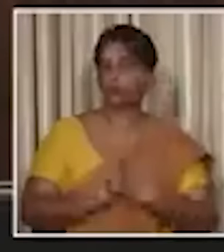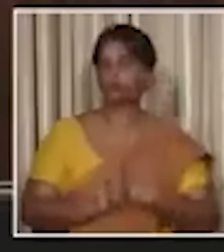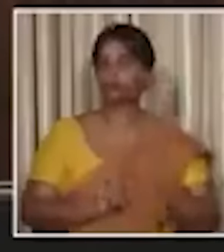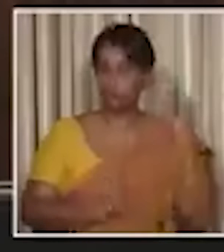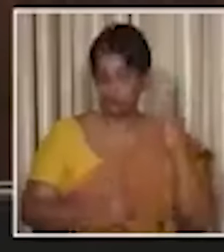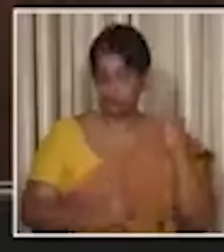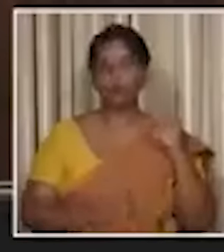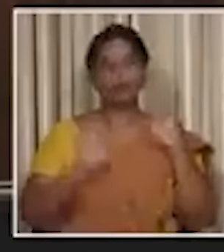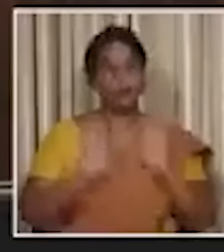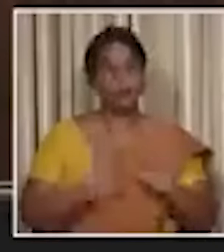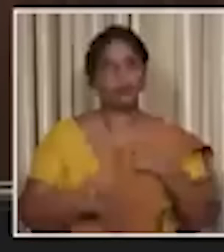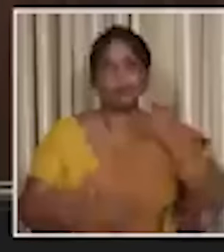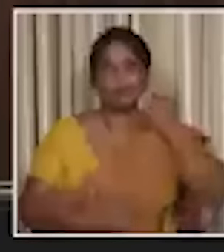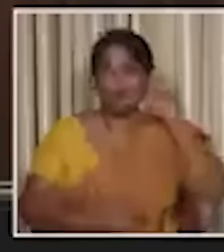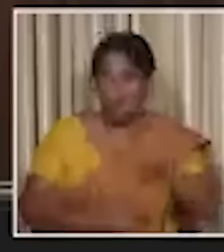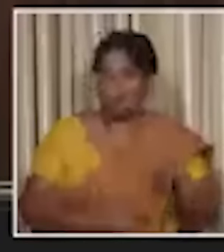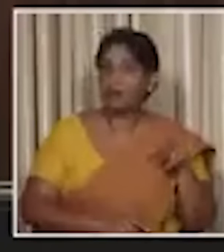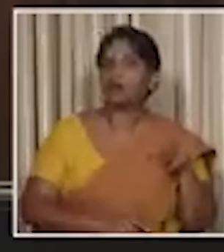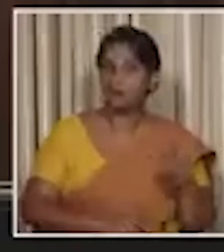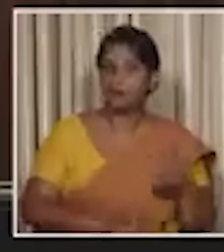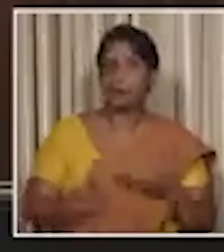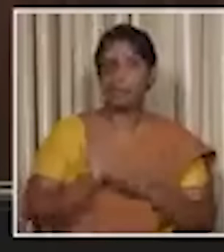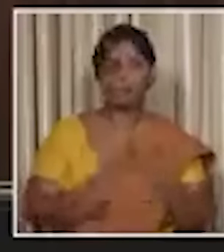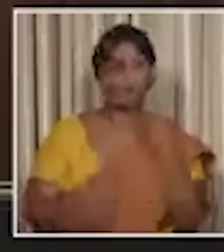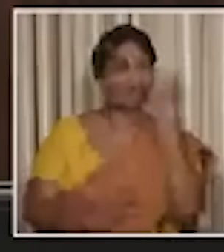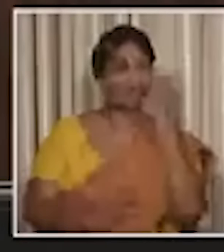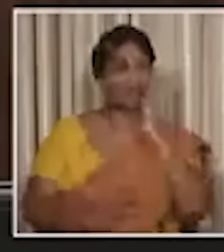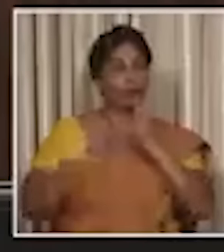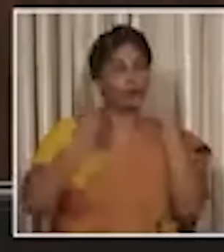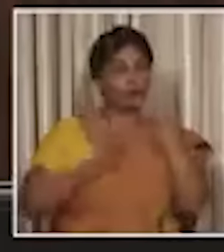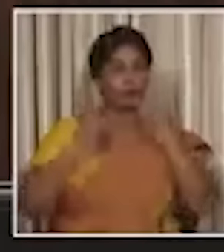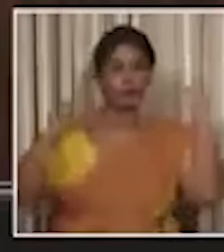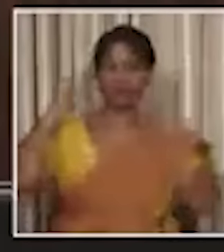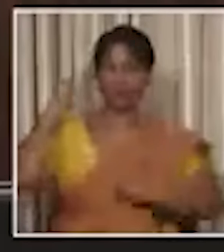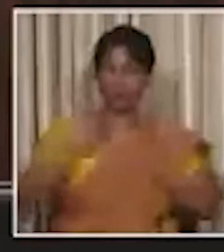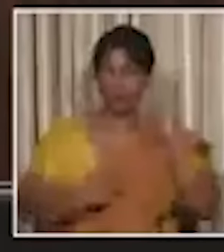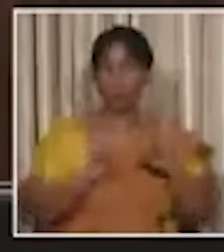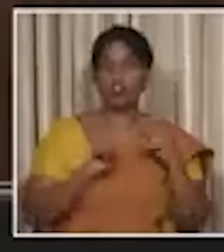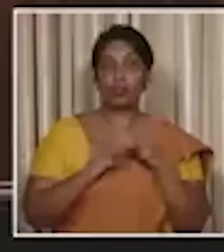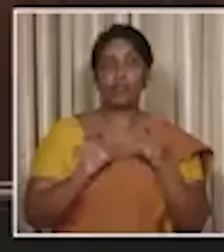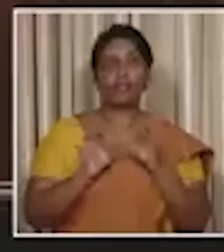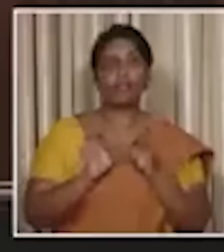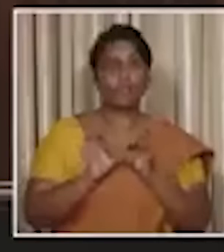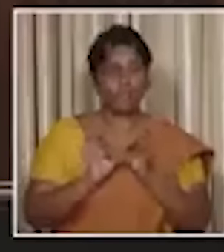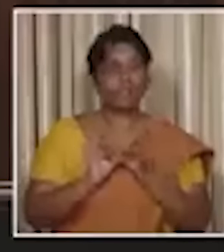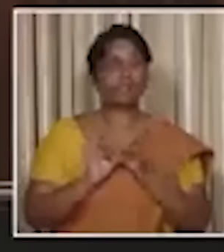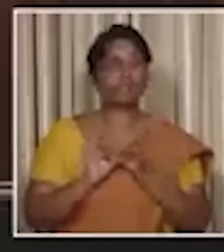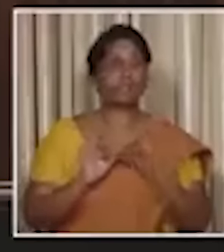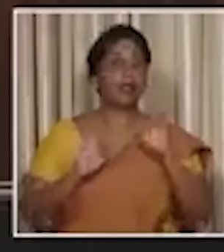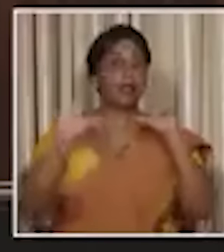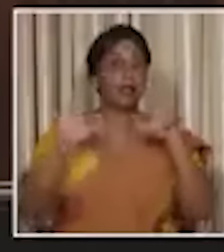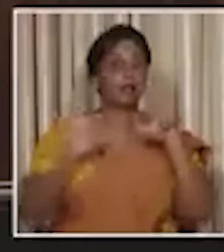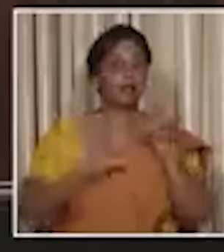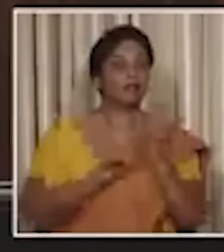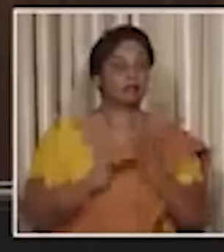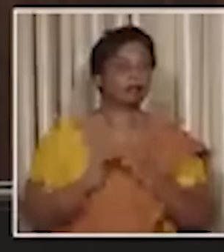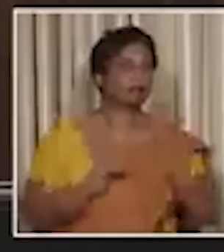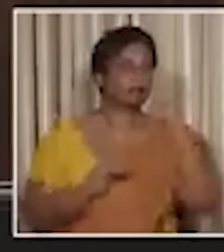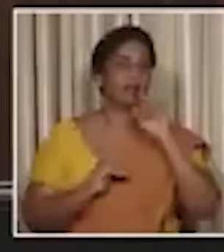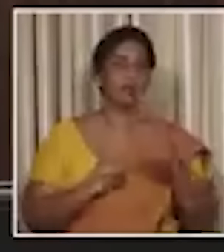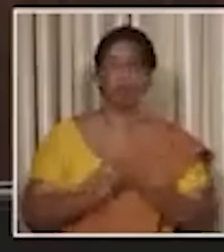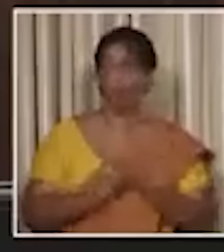இது. இன்ன விஞ்ஞான தொழில்நுட்ப துறையில் நாங்கள் எடுக்கின்ற இந்த முயற்சிகள் அடுத்து பிரதான களமாக காணப்படுகின்றது தான் டிஜிட்டல் மயமாக்கல்,